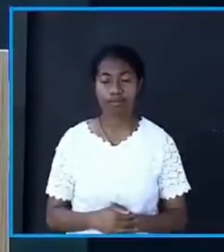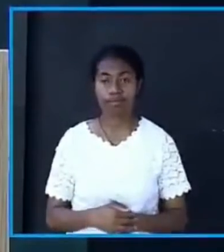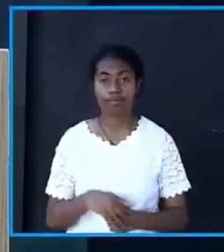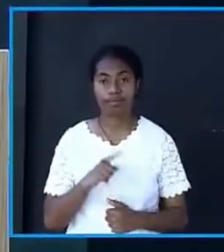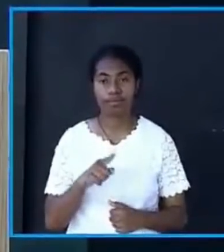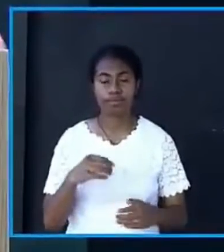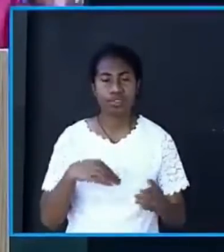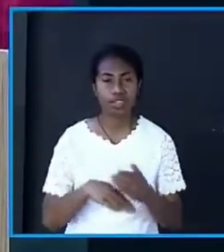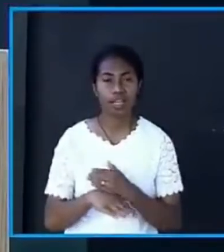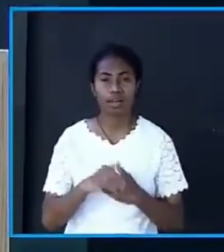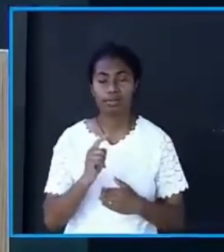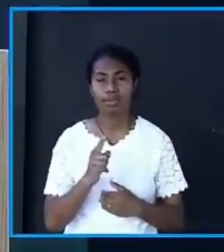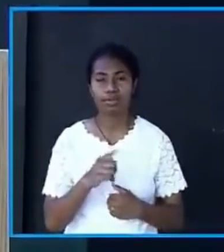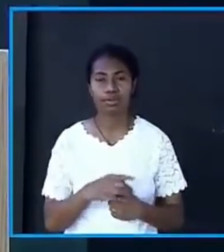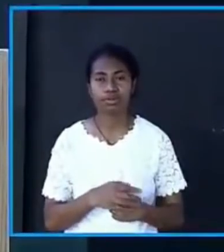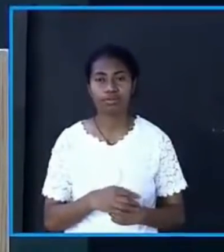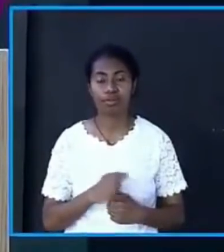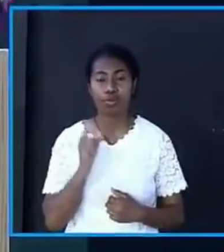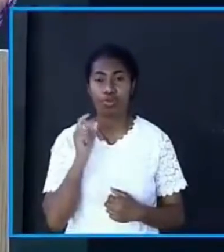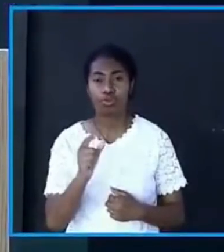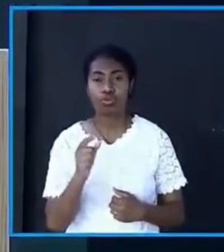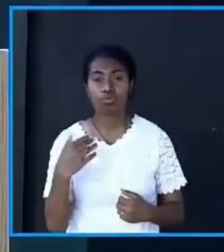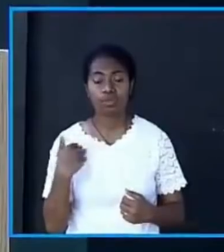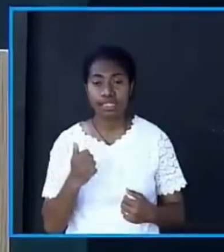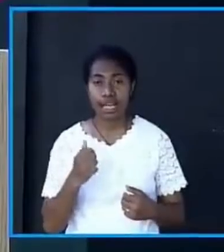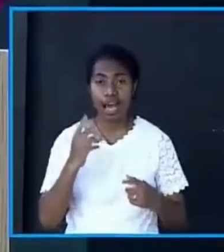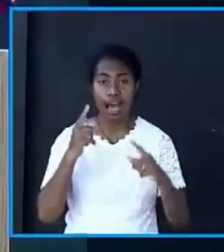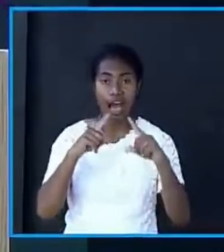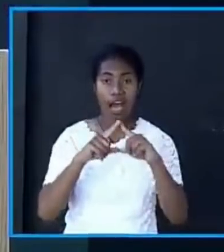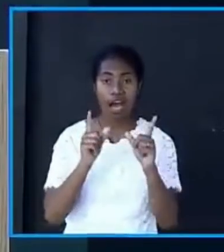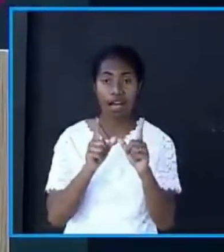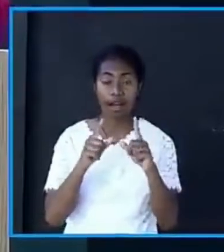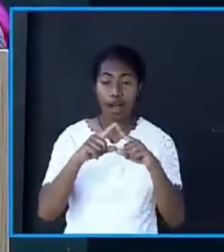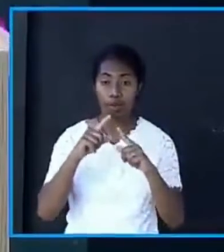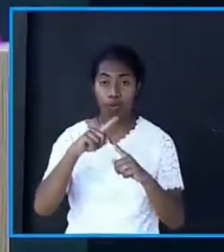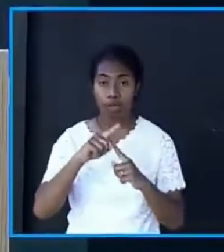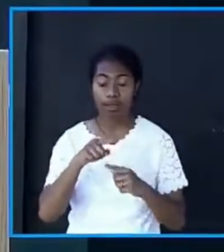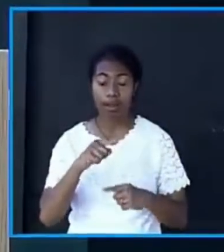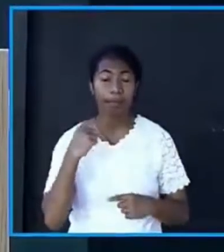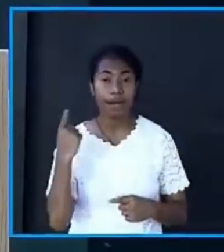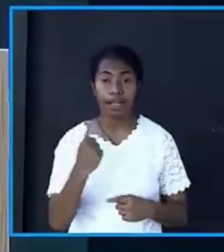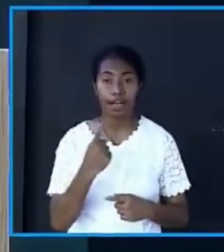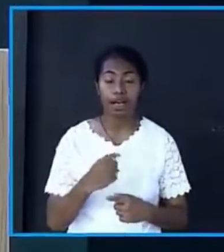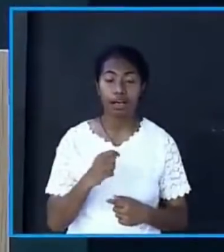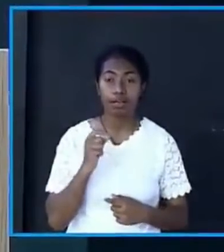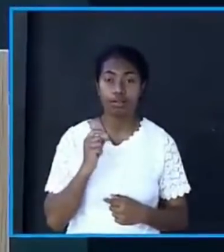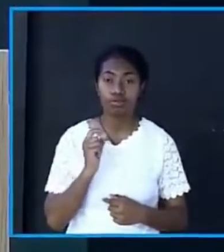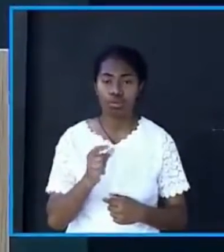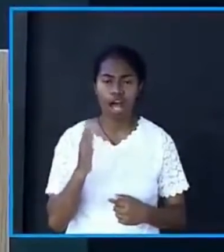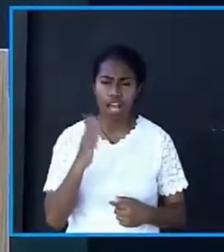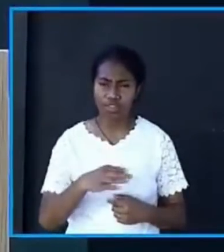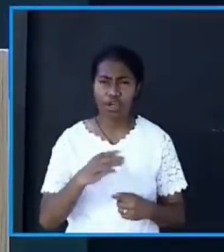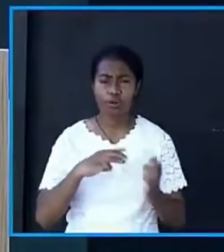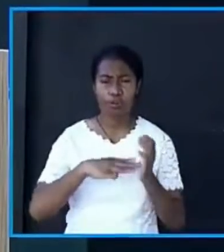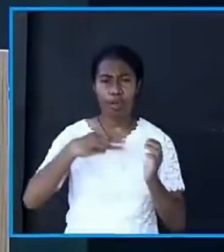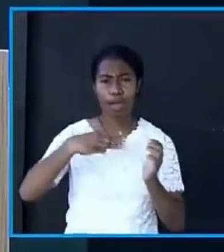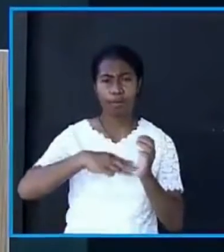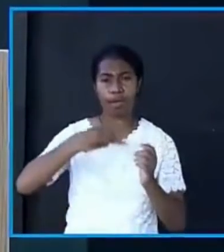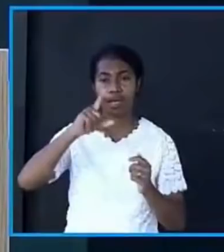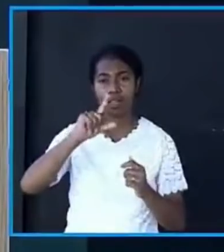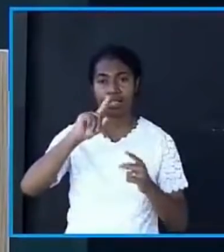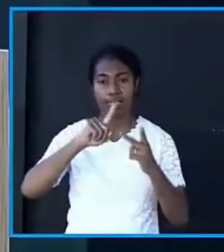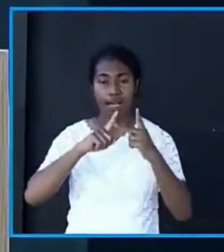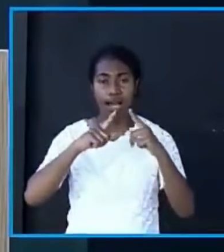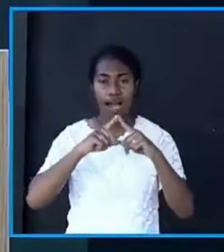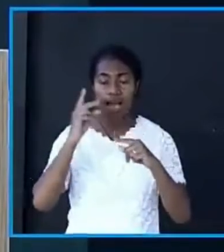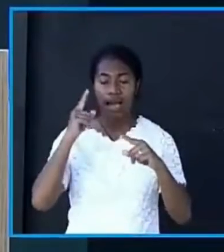didalamnya perintah untuk merawat dan menjaga mereka atau memelihara mereka ketika mereka menjadi